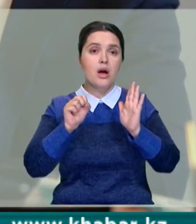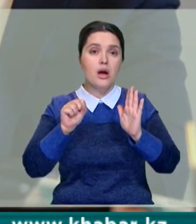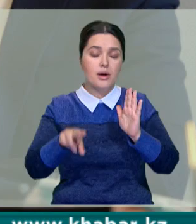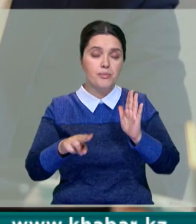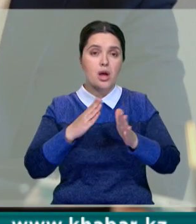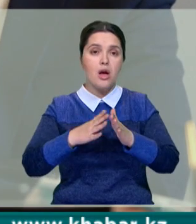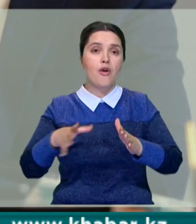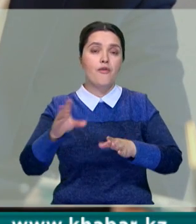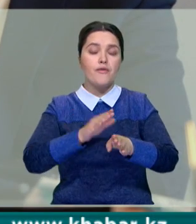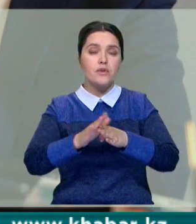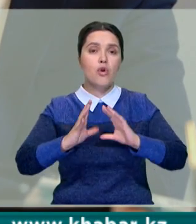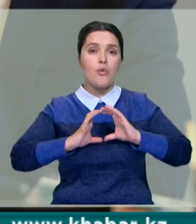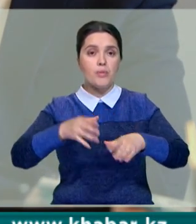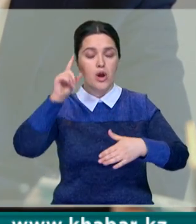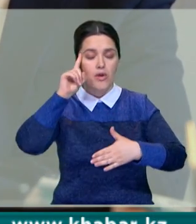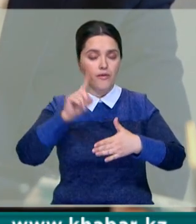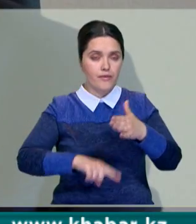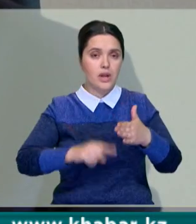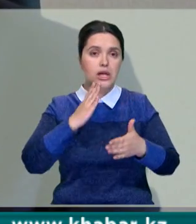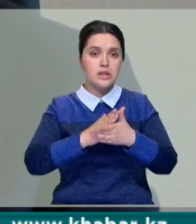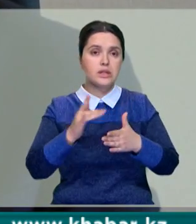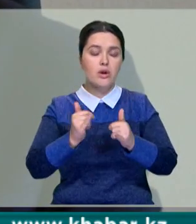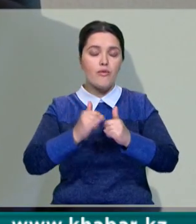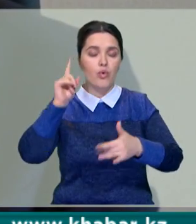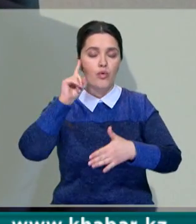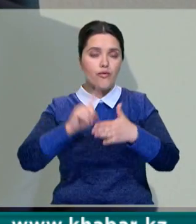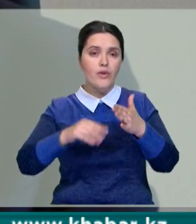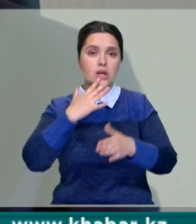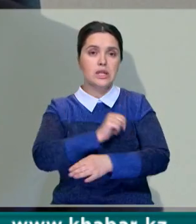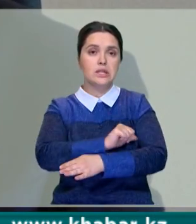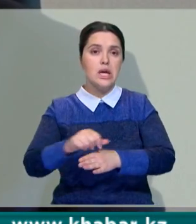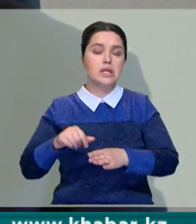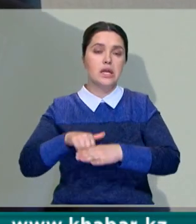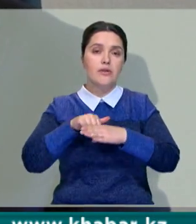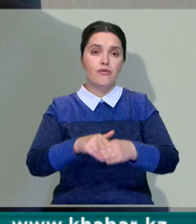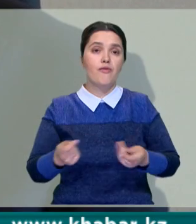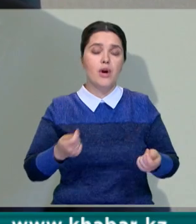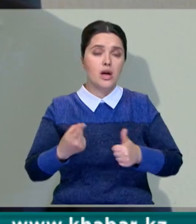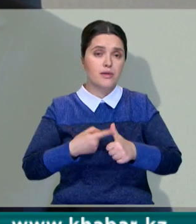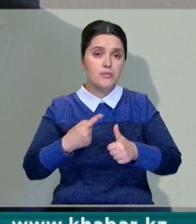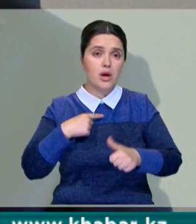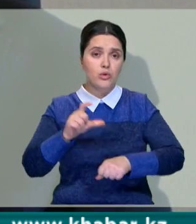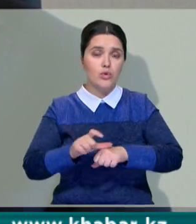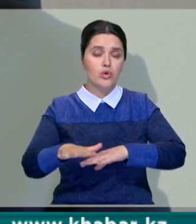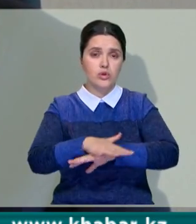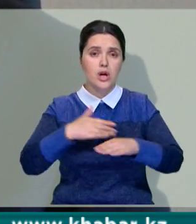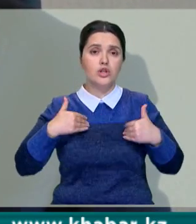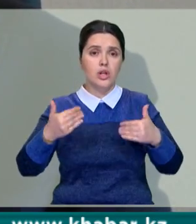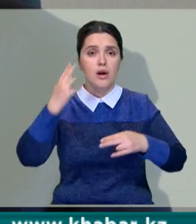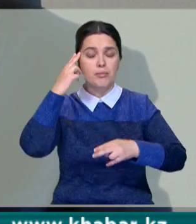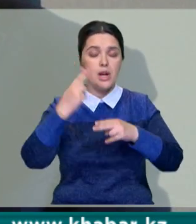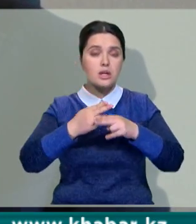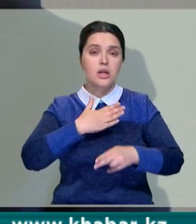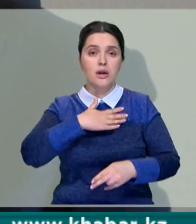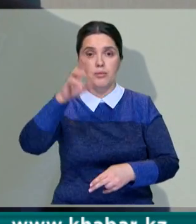мира. Также после этого возрастает уверенность иностранных инвесторов к власти. От имени турецкого народа желаю братскому нам государству